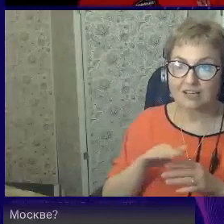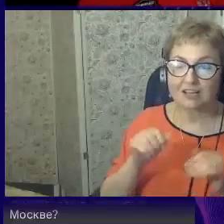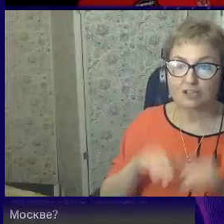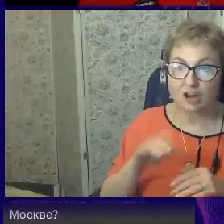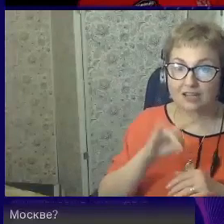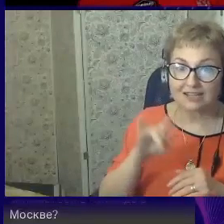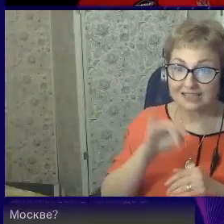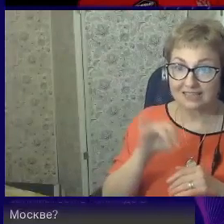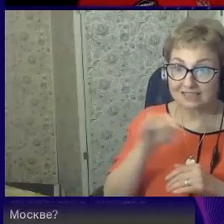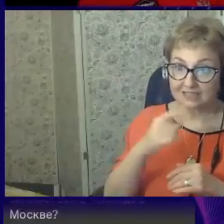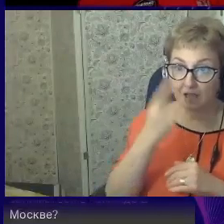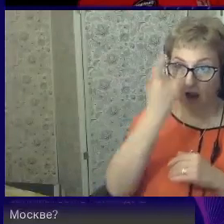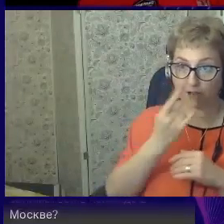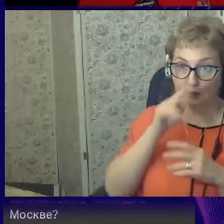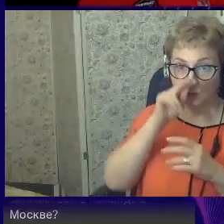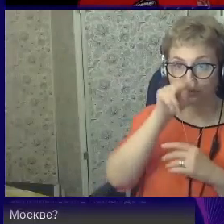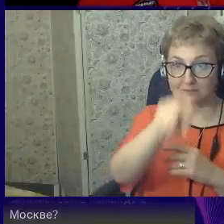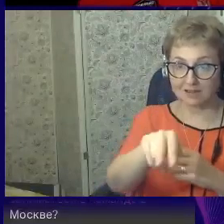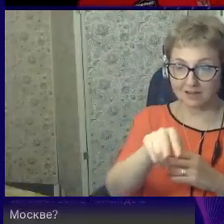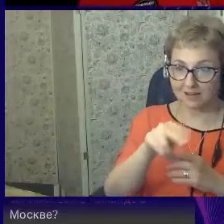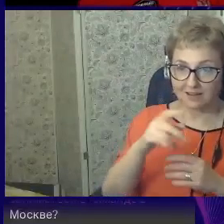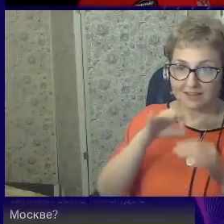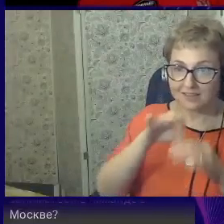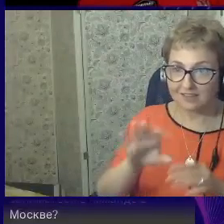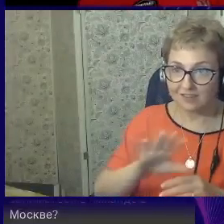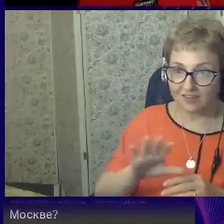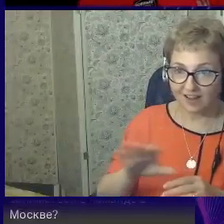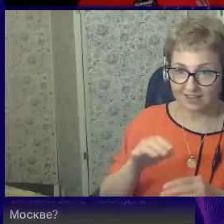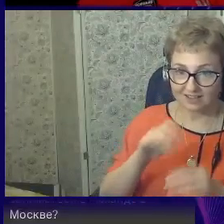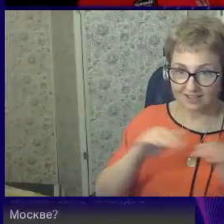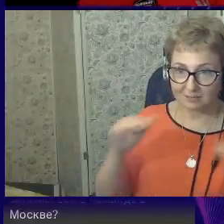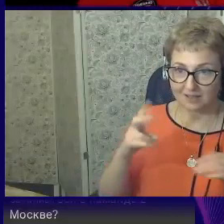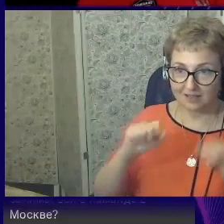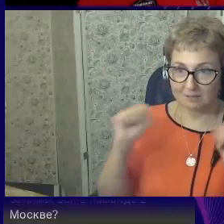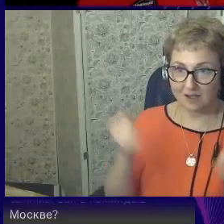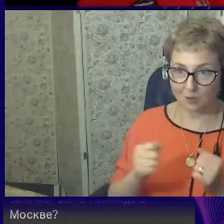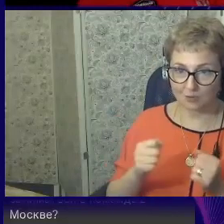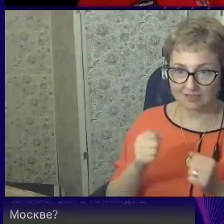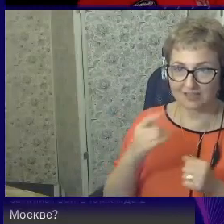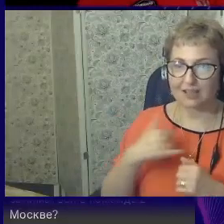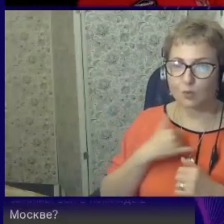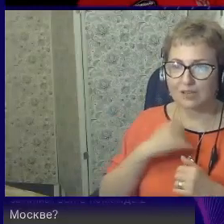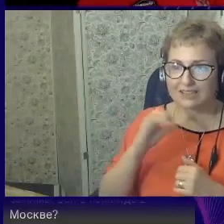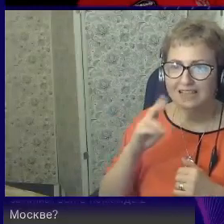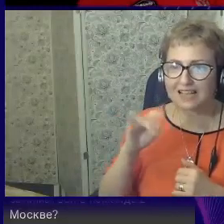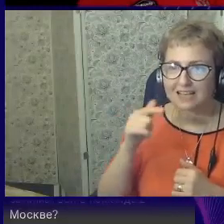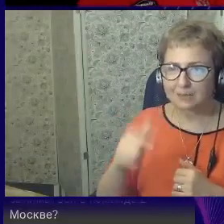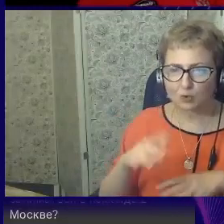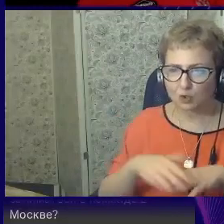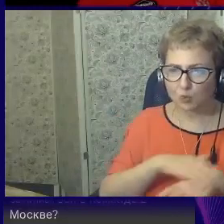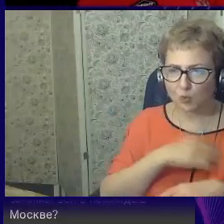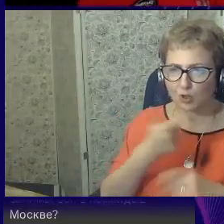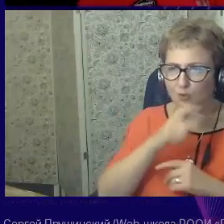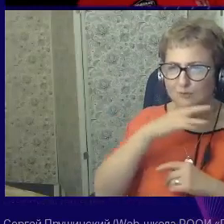из окна помещения, не выводя ребят на мороз. Когда у нас в Екатеринбурге зима длится долго,